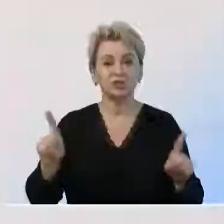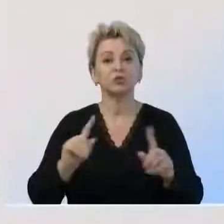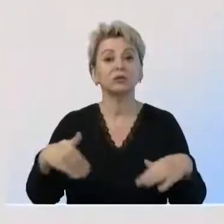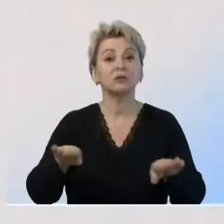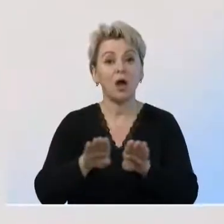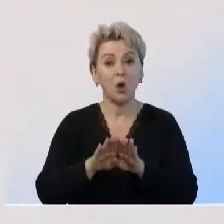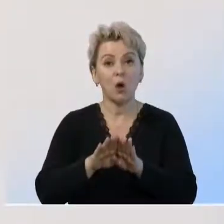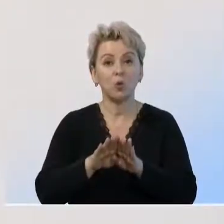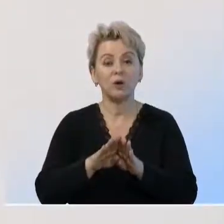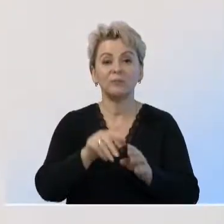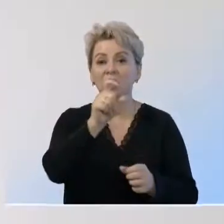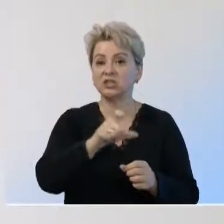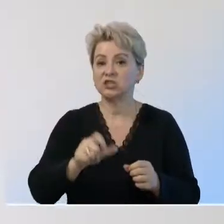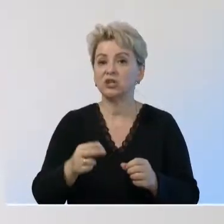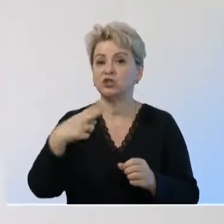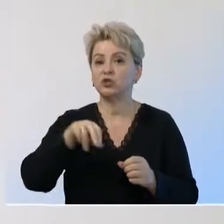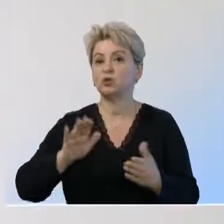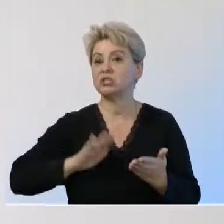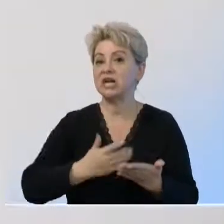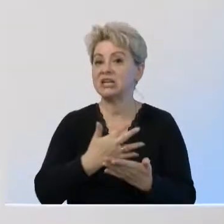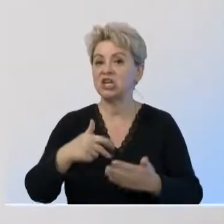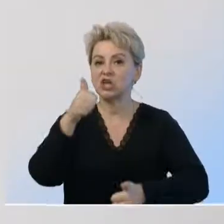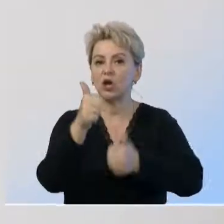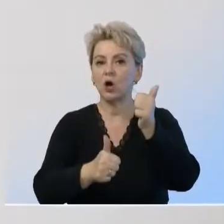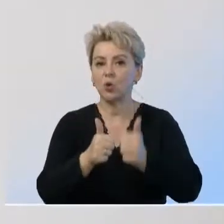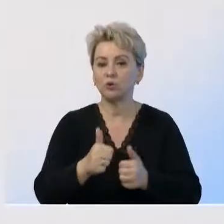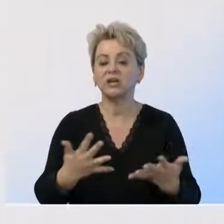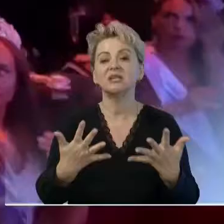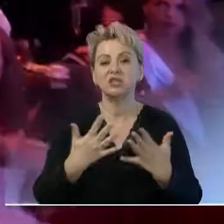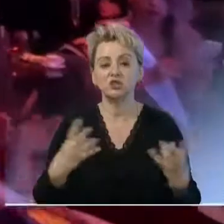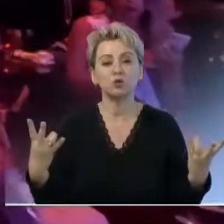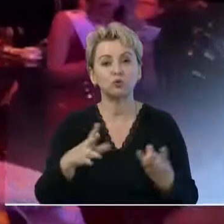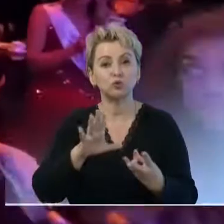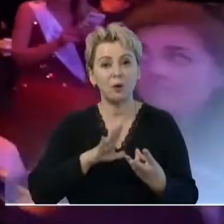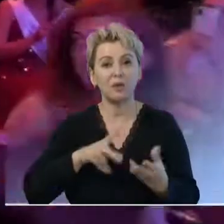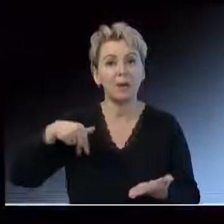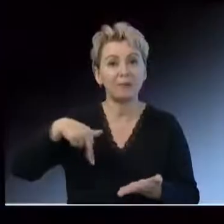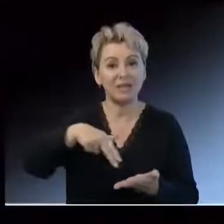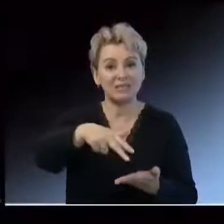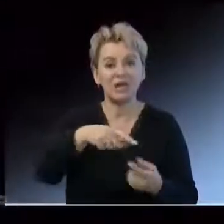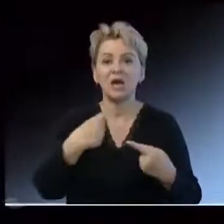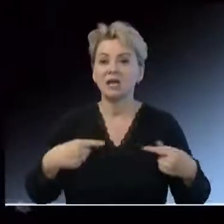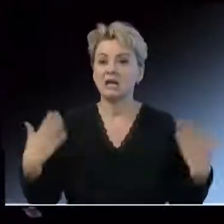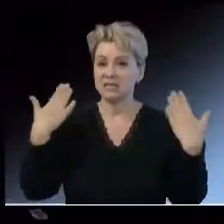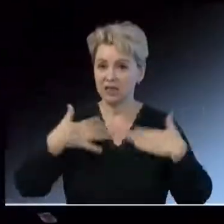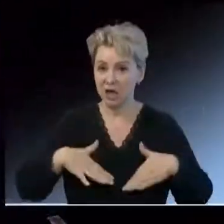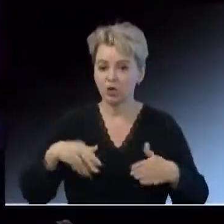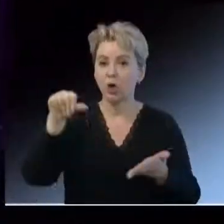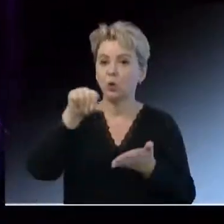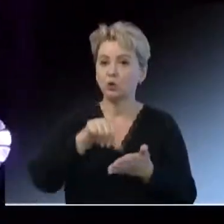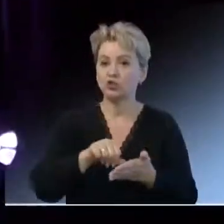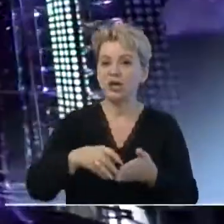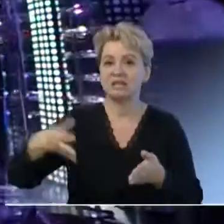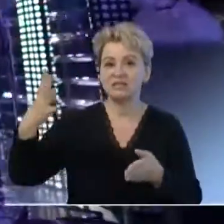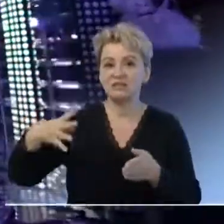такое. Претенденток на титул ждали несколько конкурсов. Естественно, нужно было пройтись по подиуму в разных нарядах, поучаствовать в